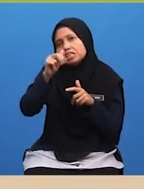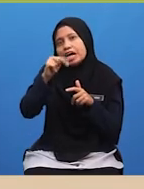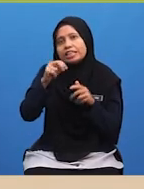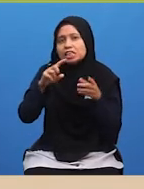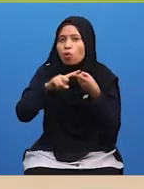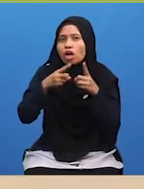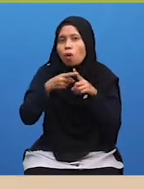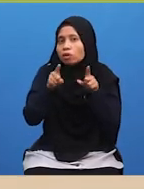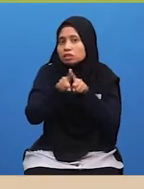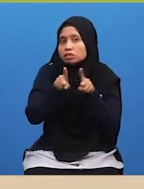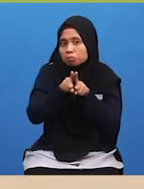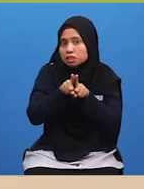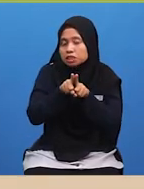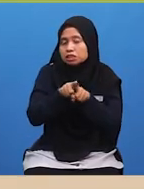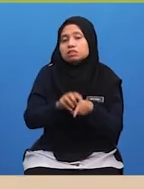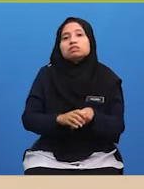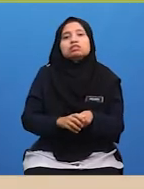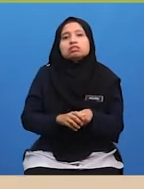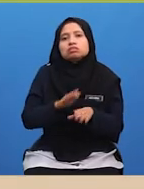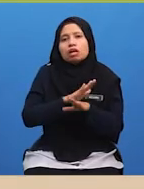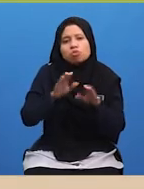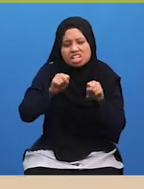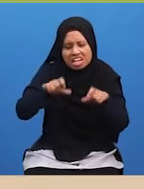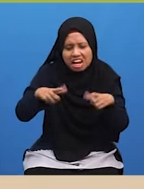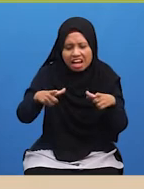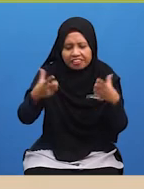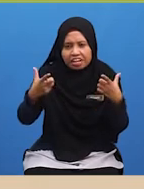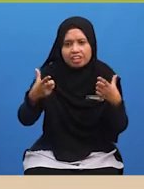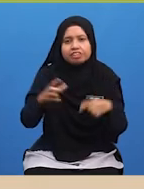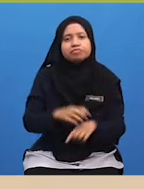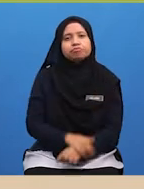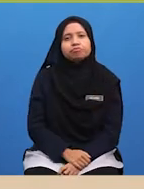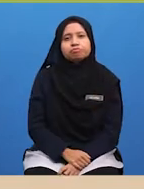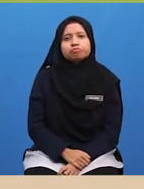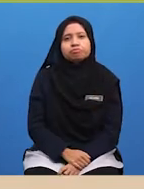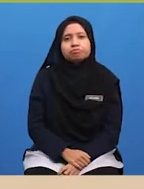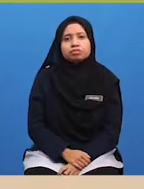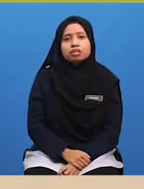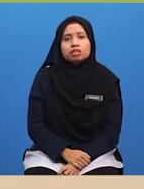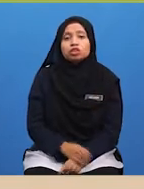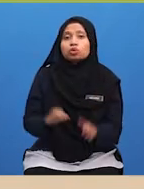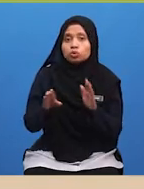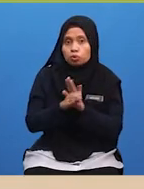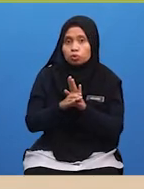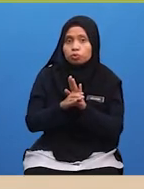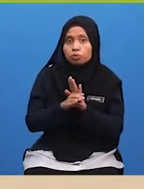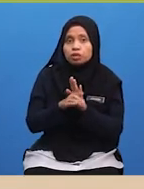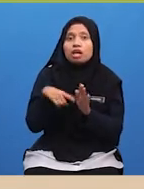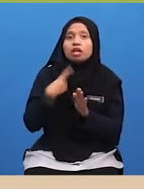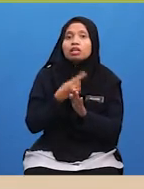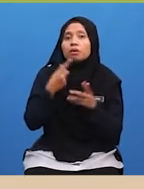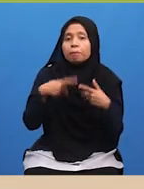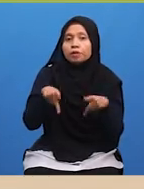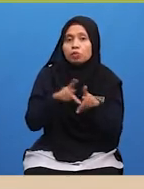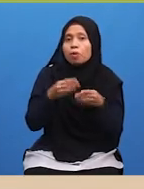perlu memberi layanan yang sama rata kepada semua insan. Sebagai contoh, kita